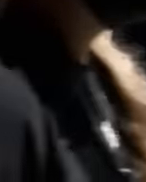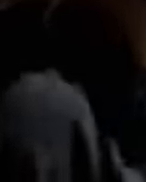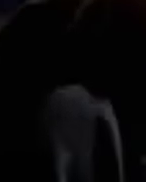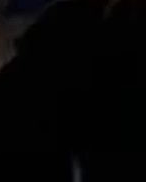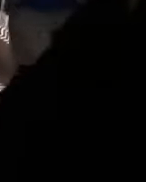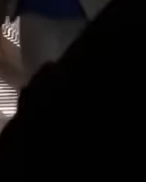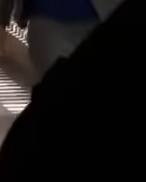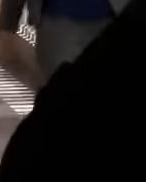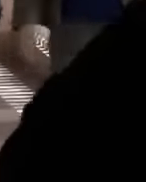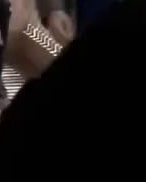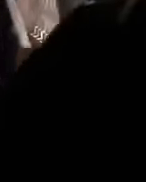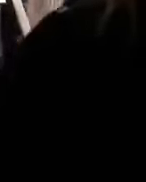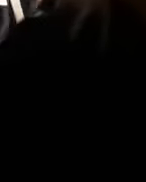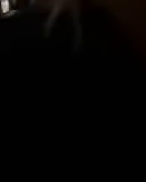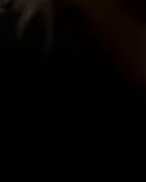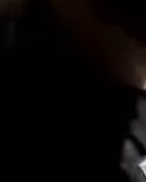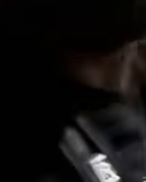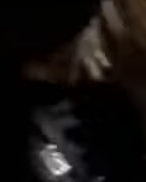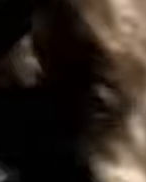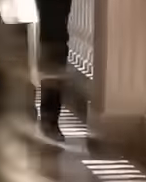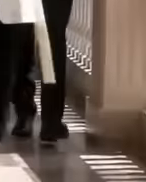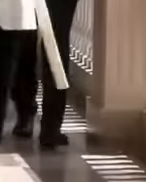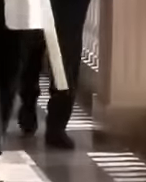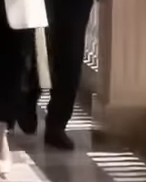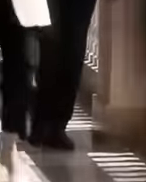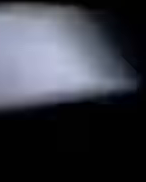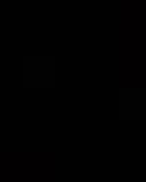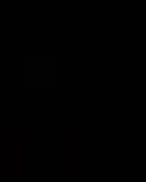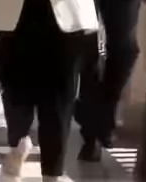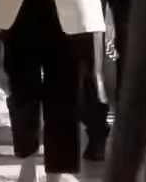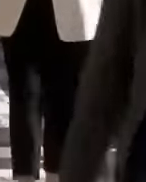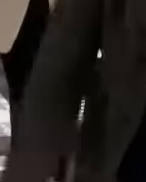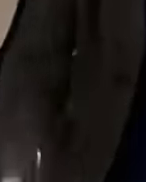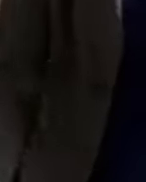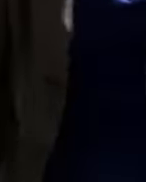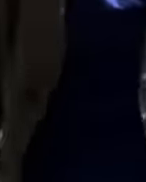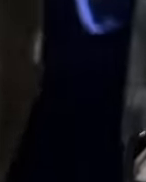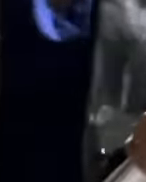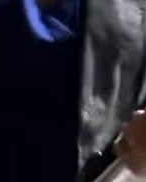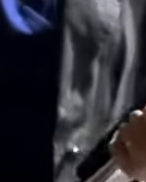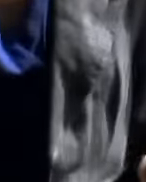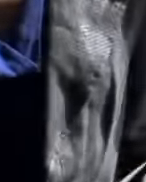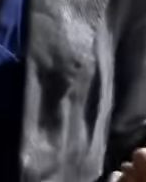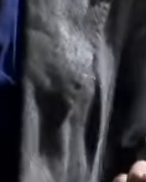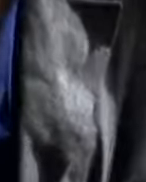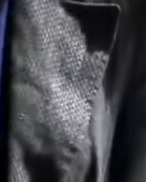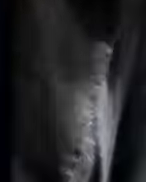ad dovete far passare dovete far passare state dietro state dietro